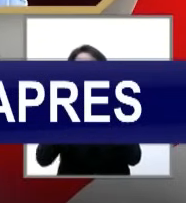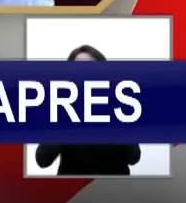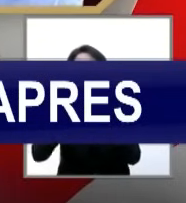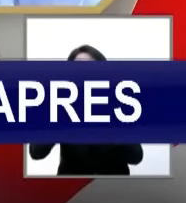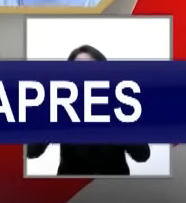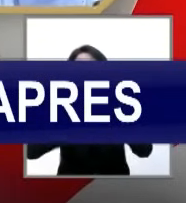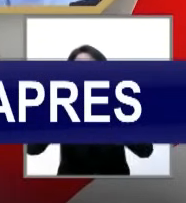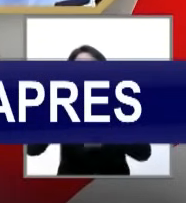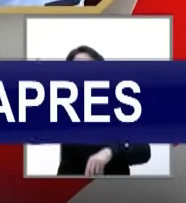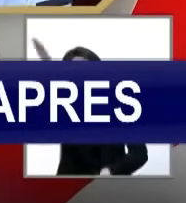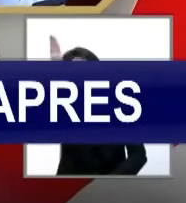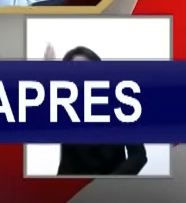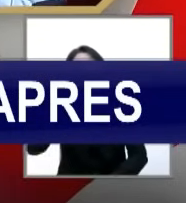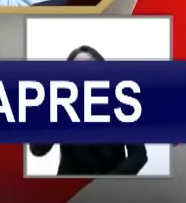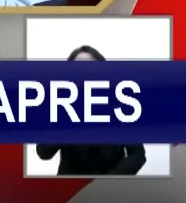masalahas